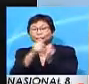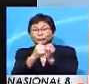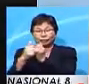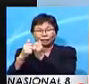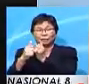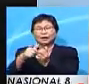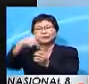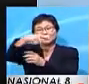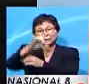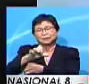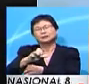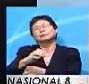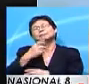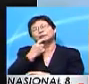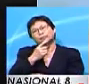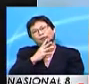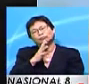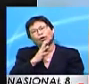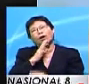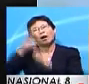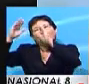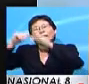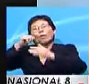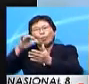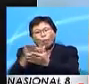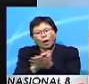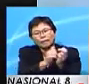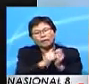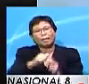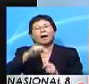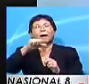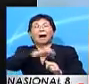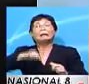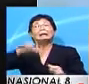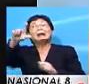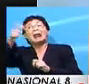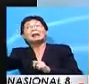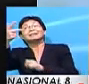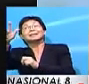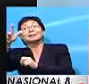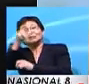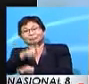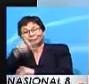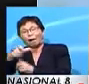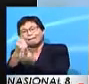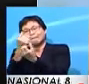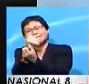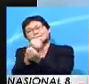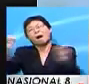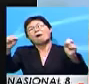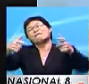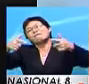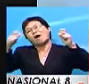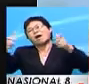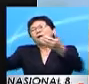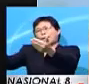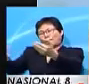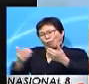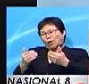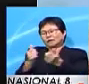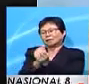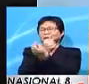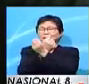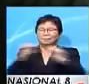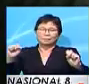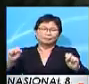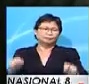turut menyuarakan harapan agar isterinya bersama-sama ahli misi yang lain dapat dibebaskan segera dan pulang dengan